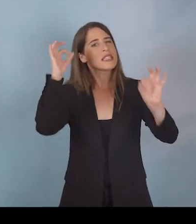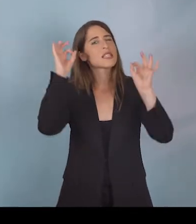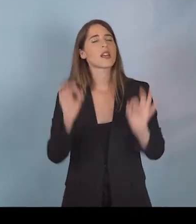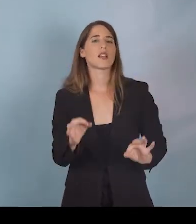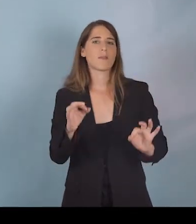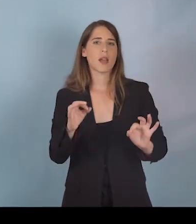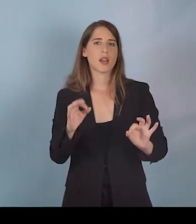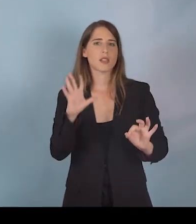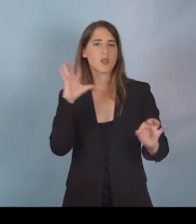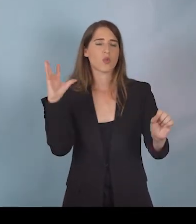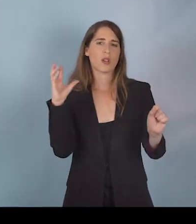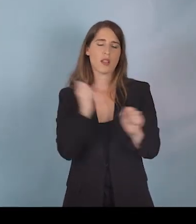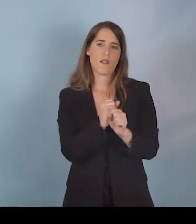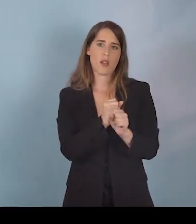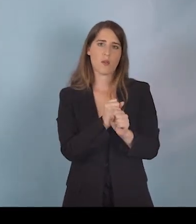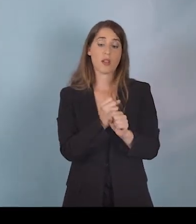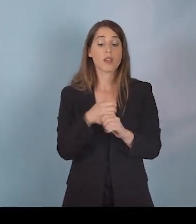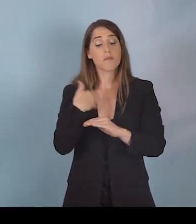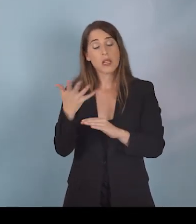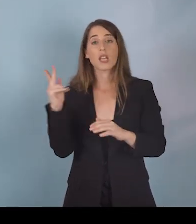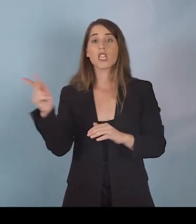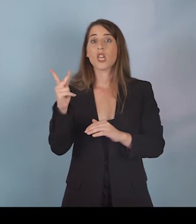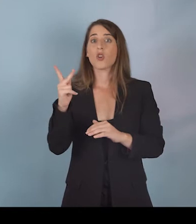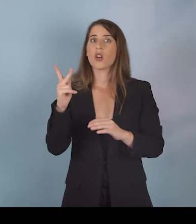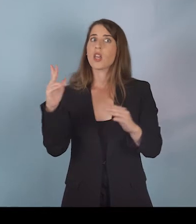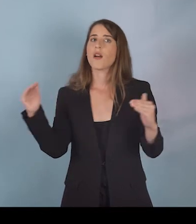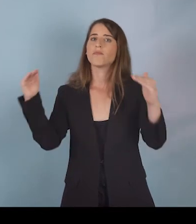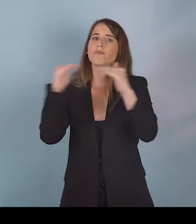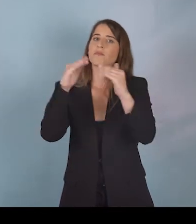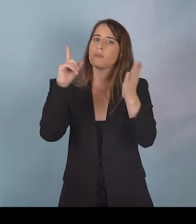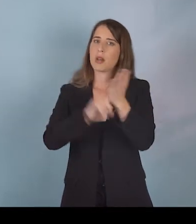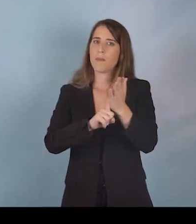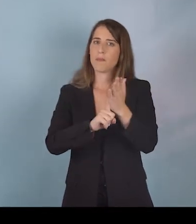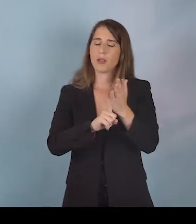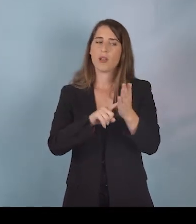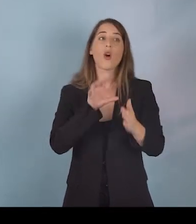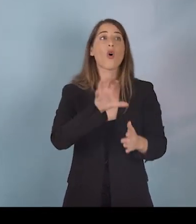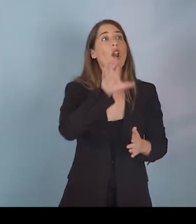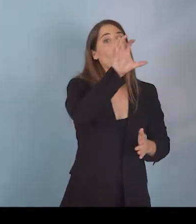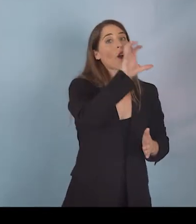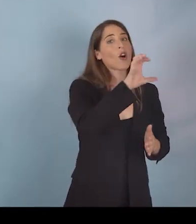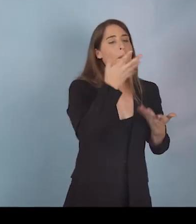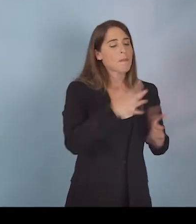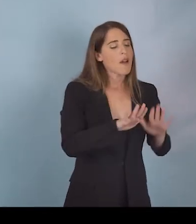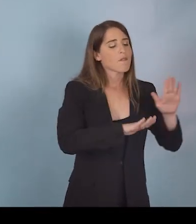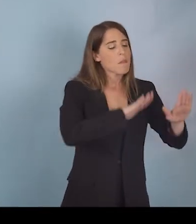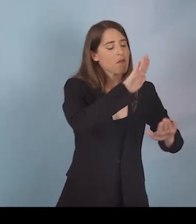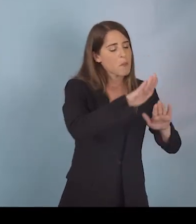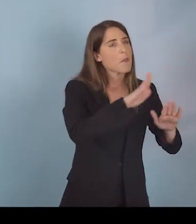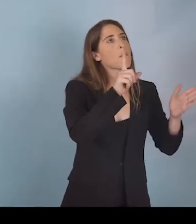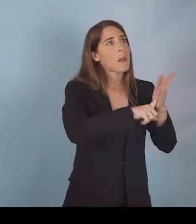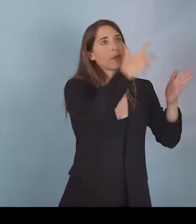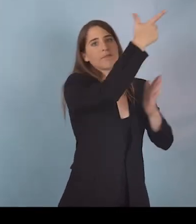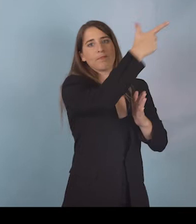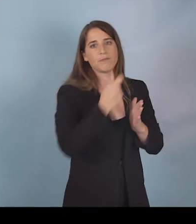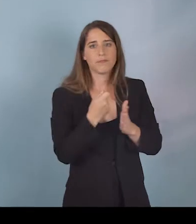για να το εξασφαλίσουμε, αλλά φυσικά και σε όλο το υπόλοιπο κομμάτι της κοινωνίας. Και μπορεί να υπάρχουν, να γίνονται κάποια πράγματα σταδιακά όπως έγιναν σε όλες τις